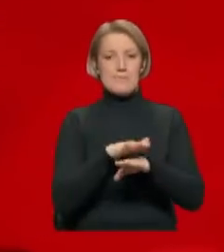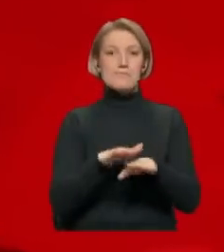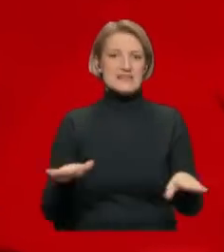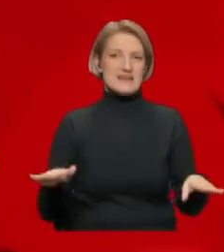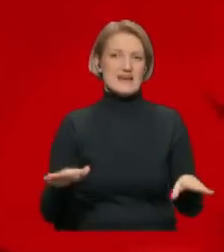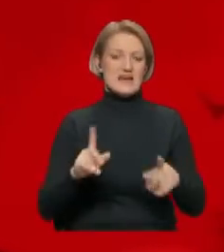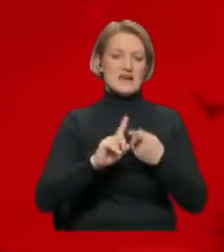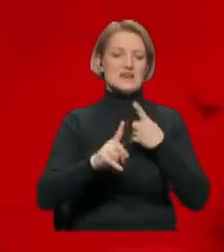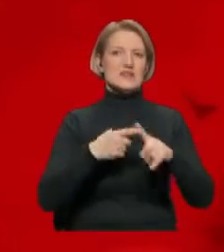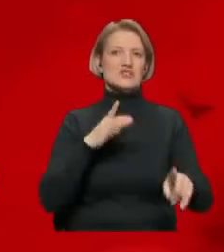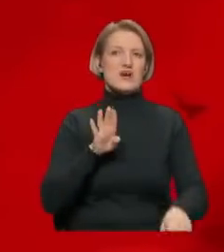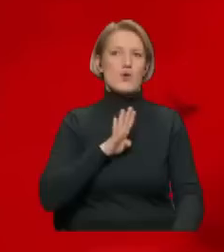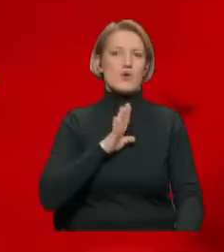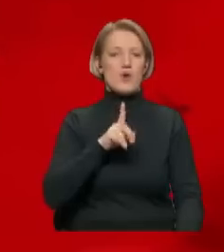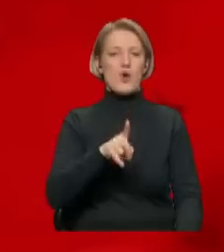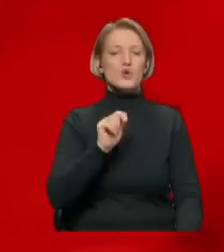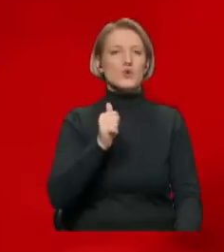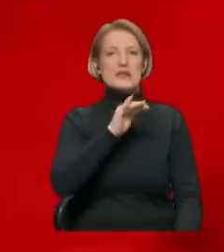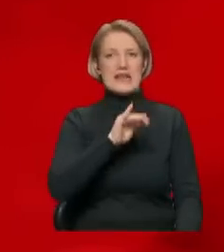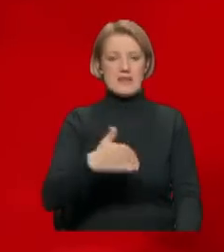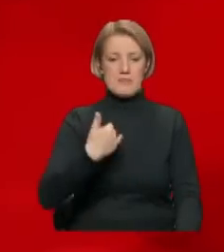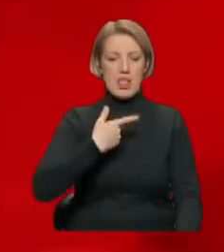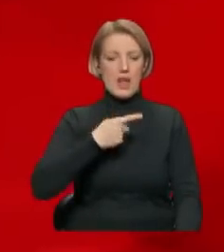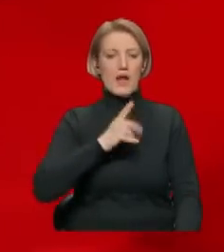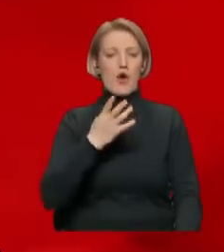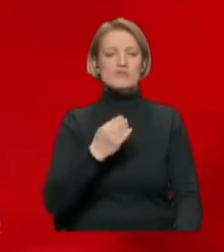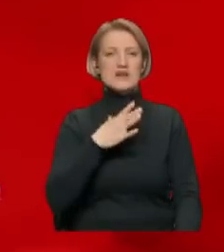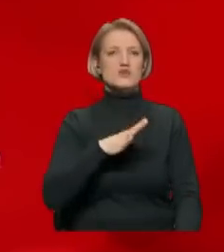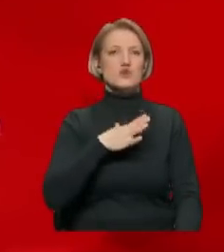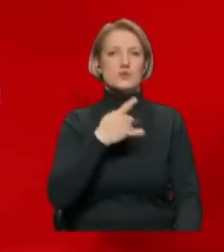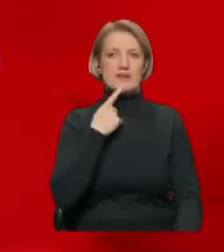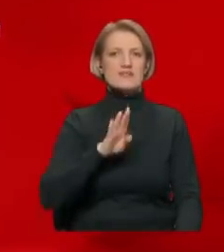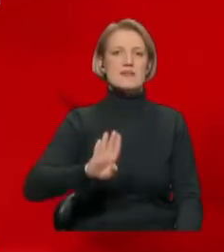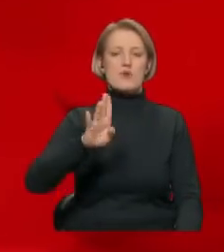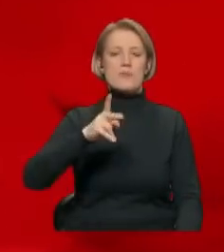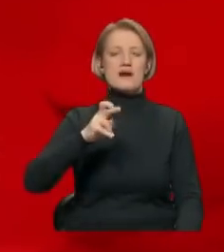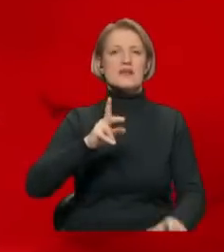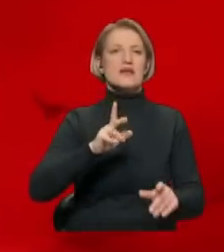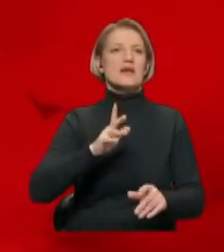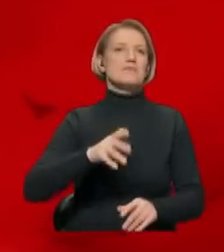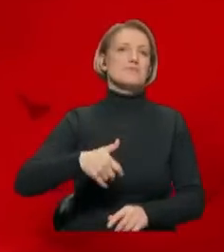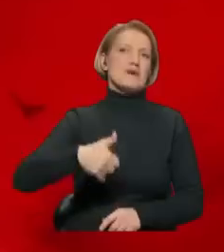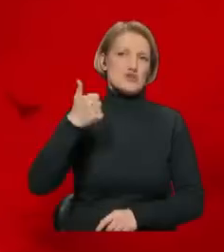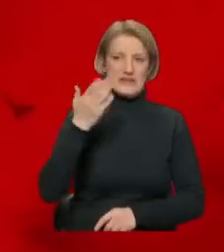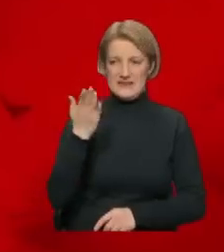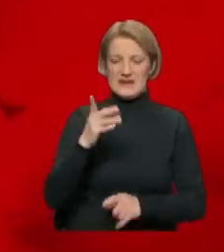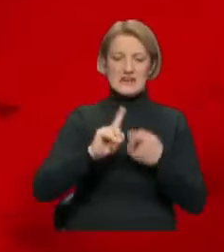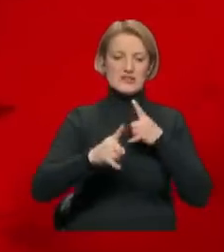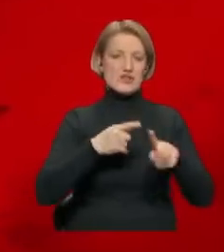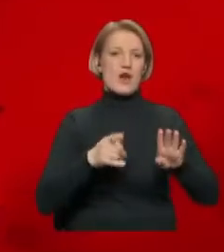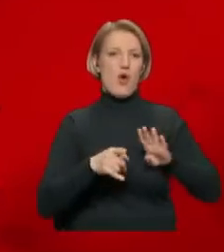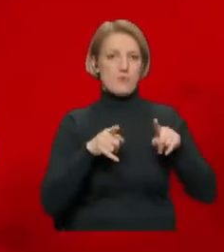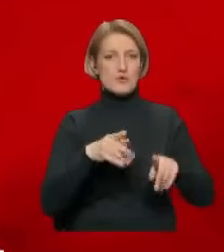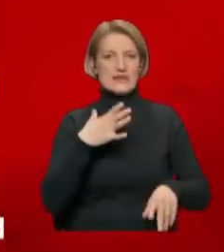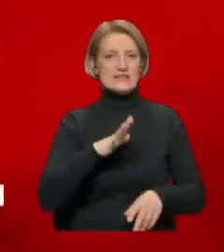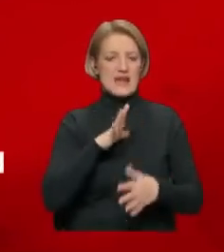Kemal Kılıçdaroğlu o gün geldi ve ben aday olmak istiyorum dedi Demokrat Parti Genel Başkanı Gültekin Uysal Kılıçdaroğlu'nun bu